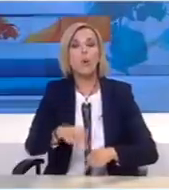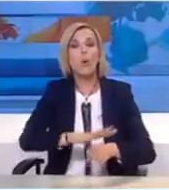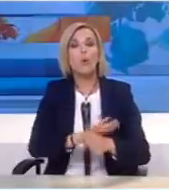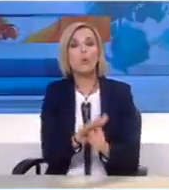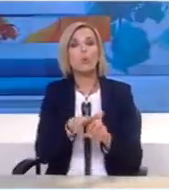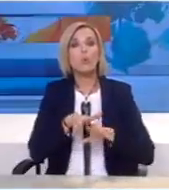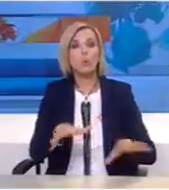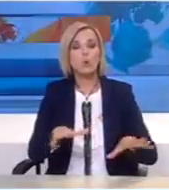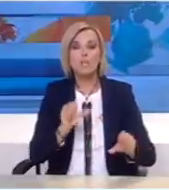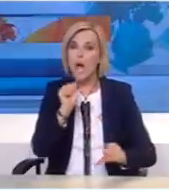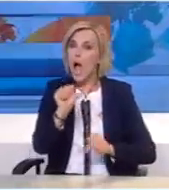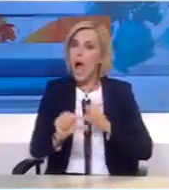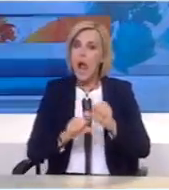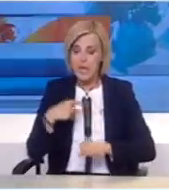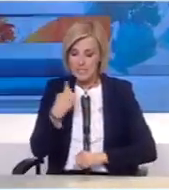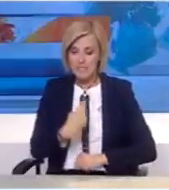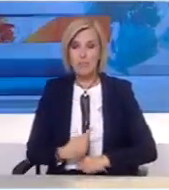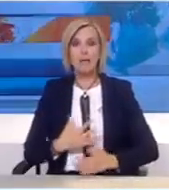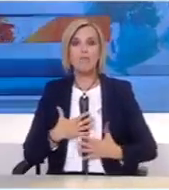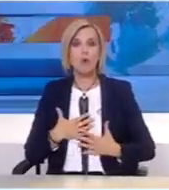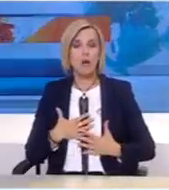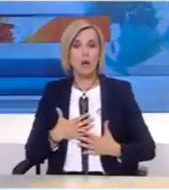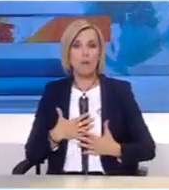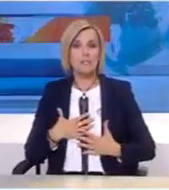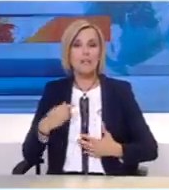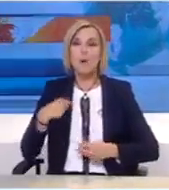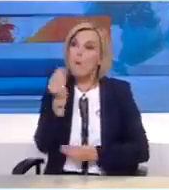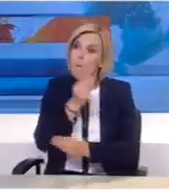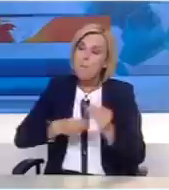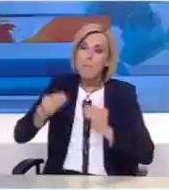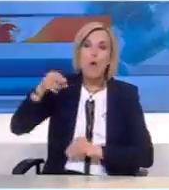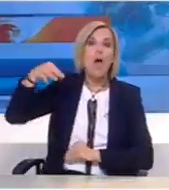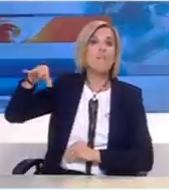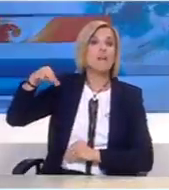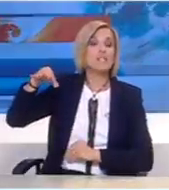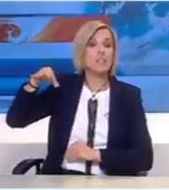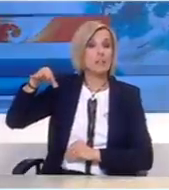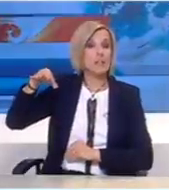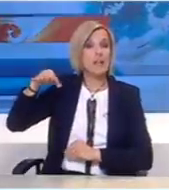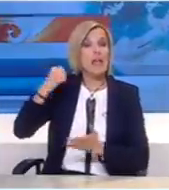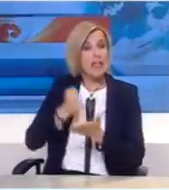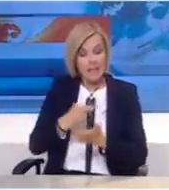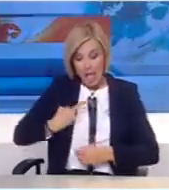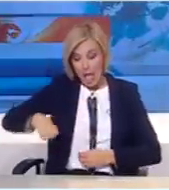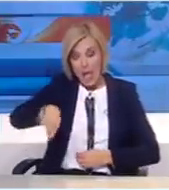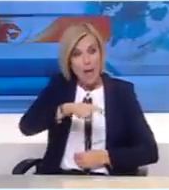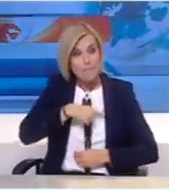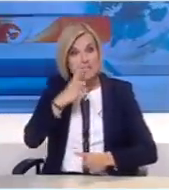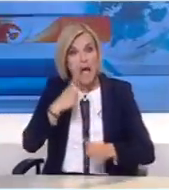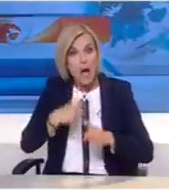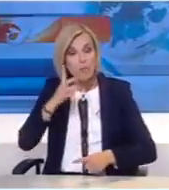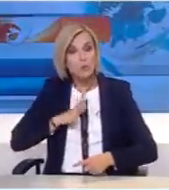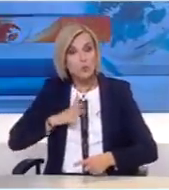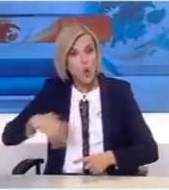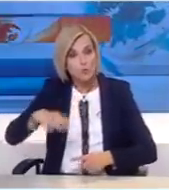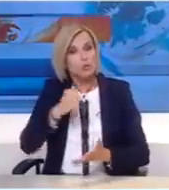μας, γινόμαστε ακόμα πιο ευαισθητοποιημένοι σε όλα τα επίπεδα. Και υγειονομική και κόσμος. Έτσι. Θέλει